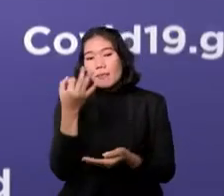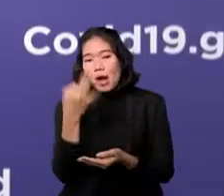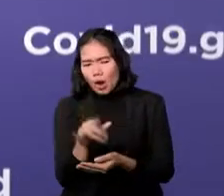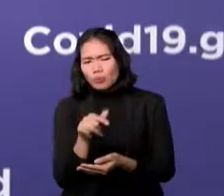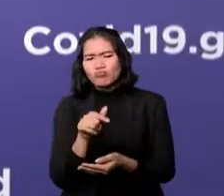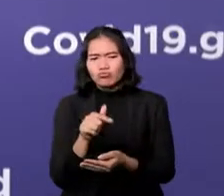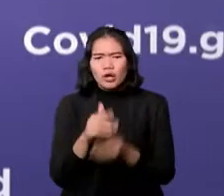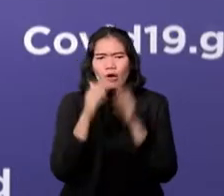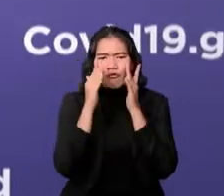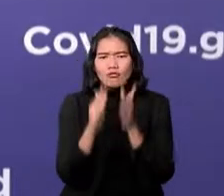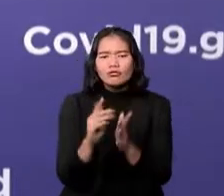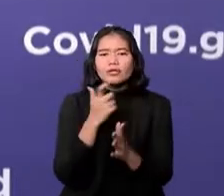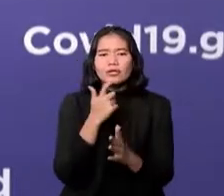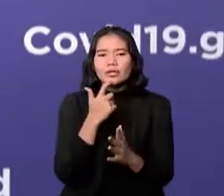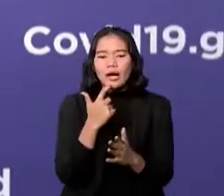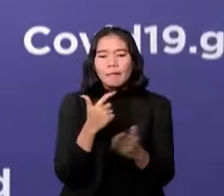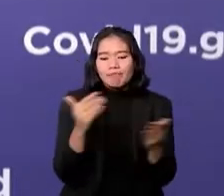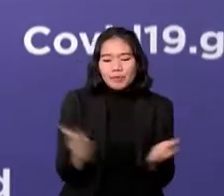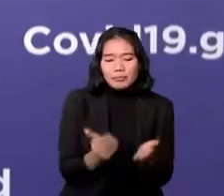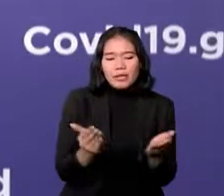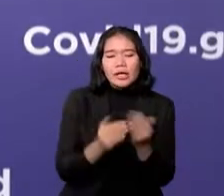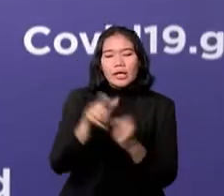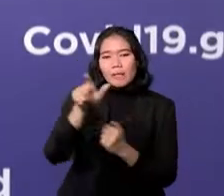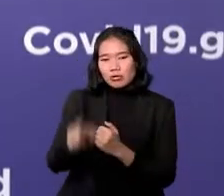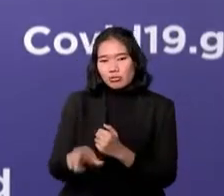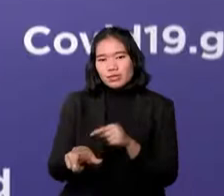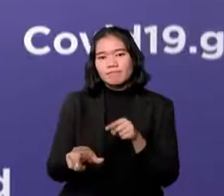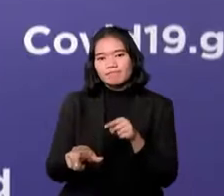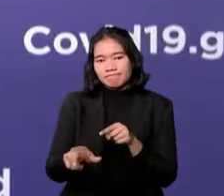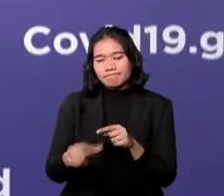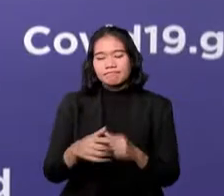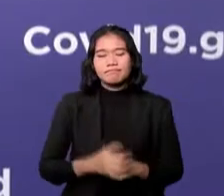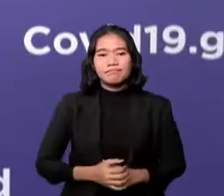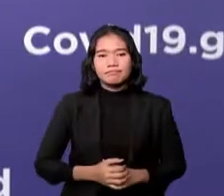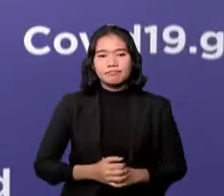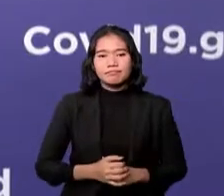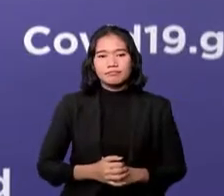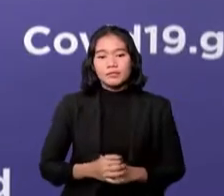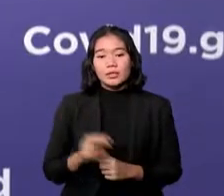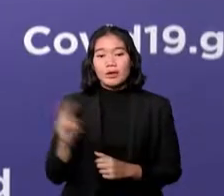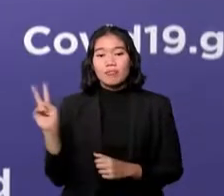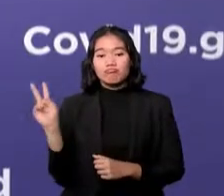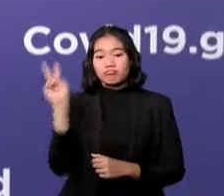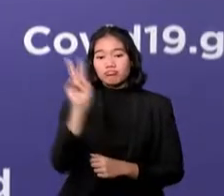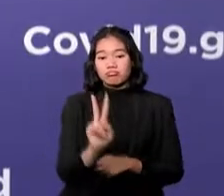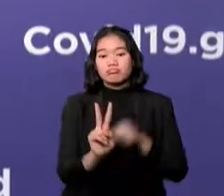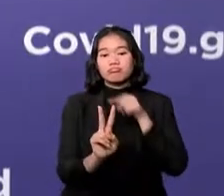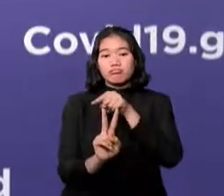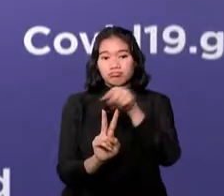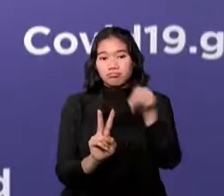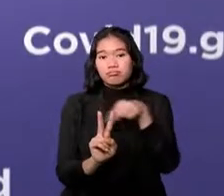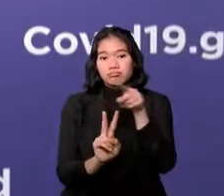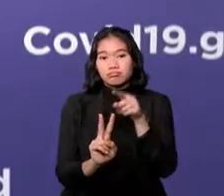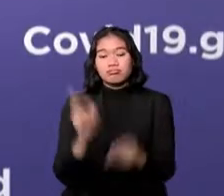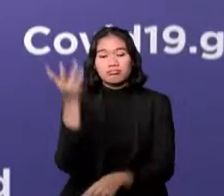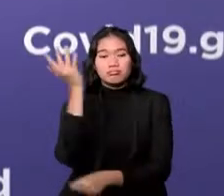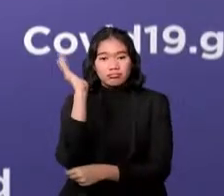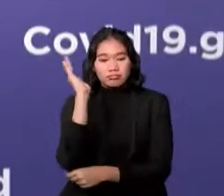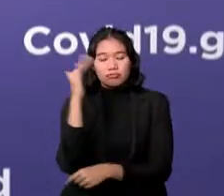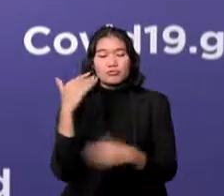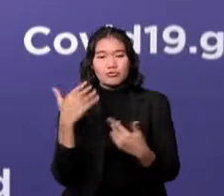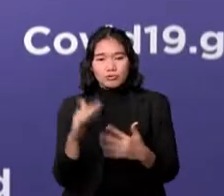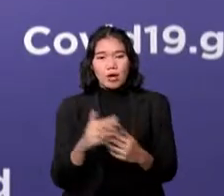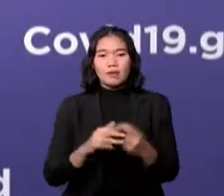konteks upaya pemberdayaan manusia dan juga kebudayaan. Sudah hadir bersama kita dua narasumber yang luar biasa